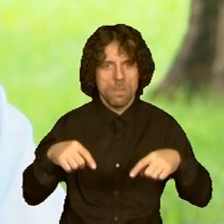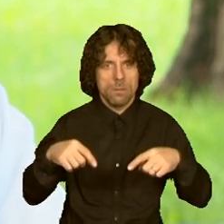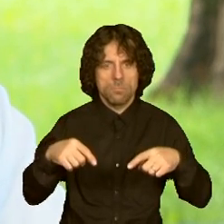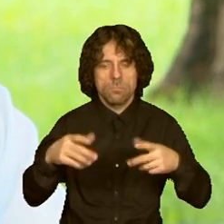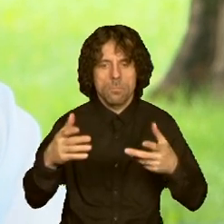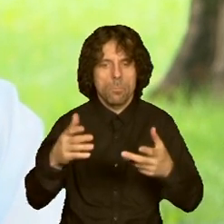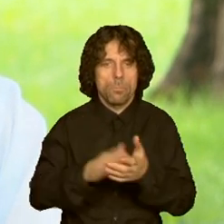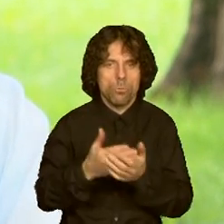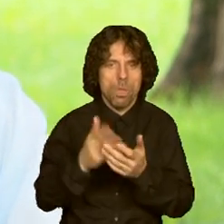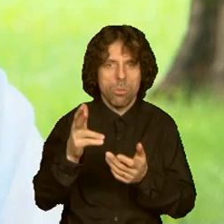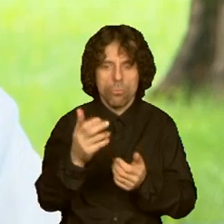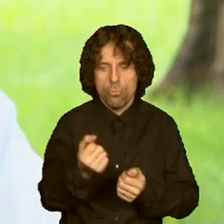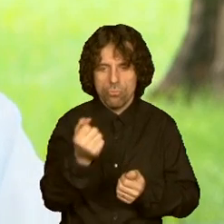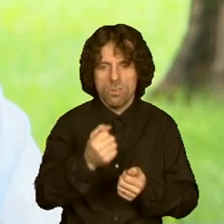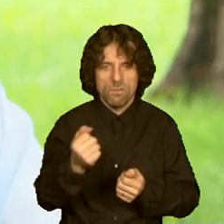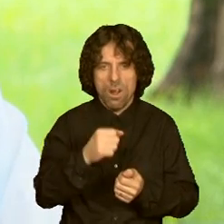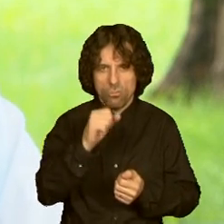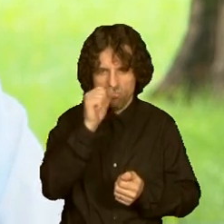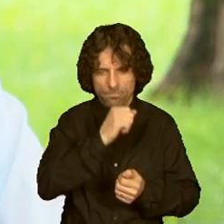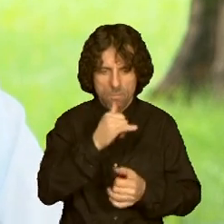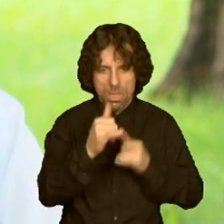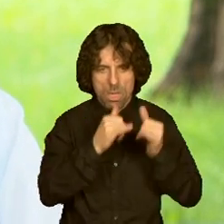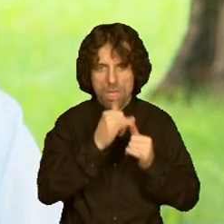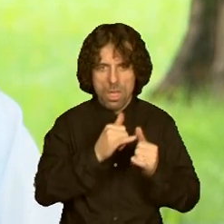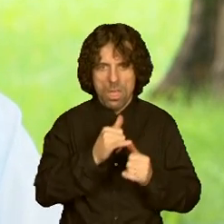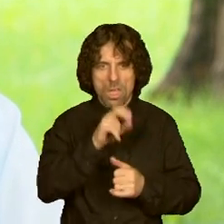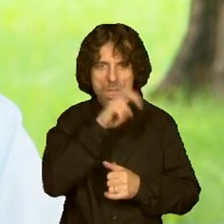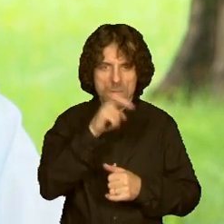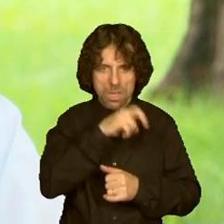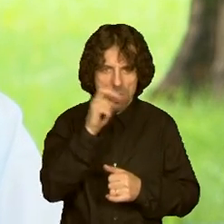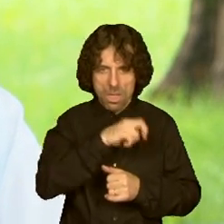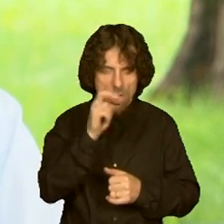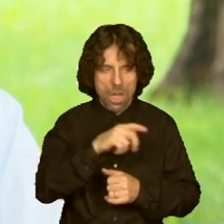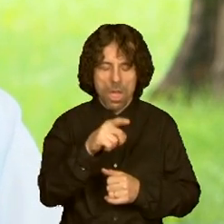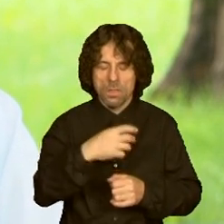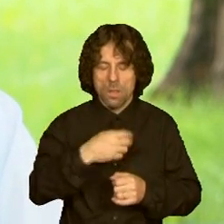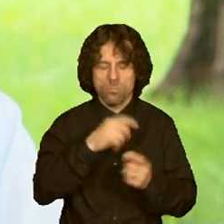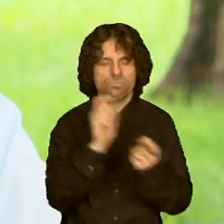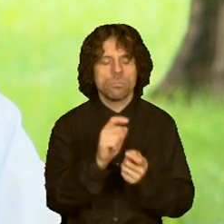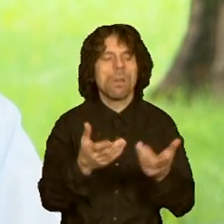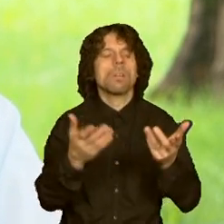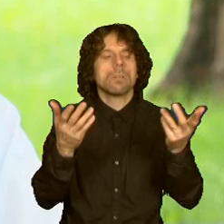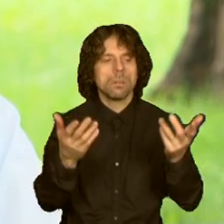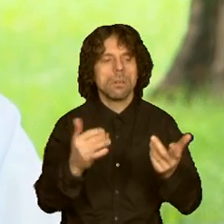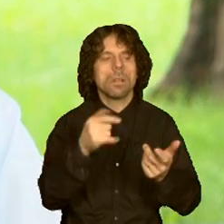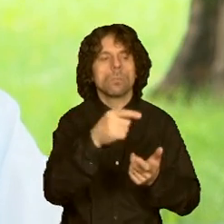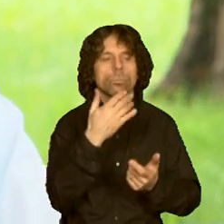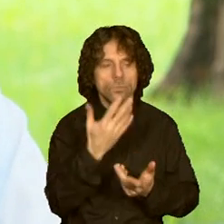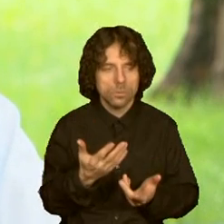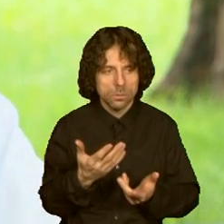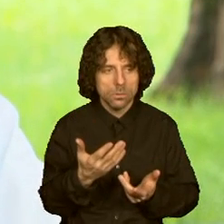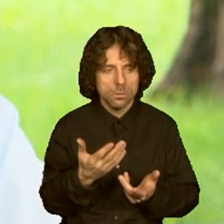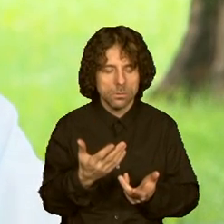nie miało praktycznie racji bytu. Jak ktoś używał rubasznego języka, potrafił przywołać do porządku,